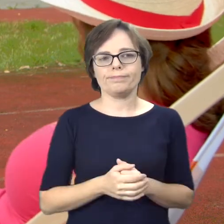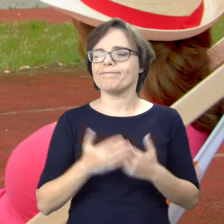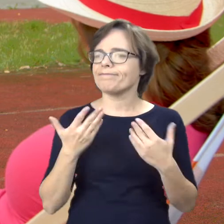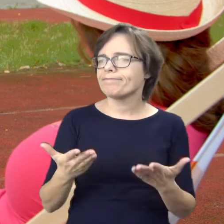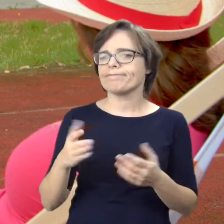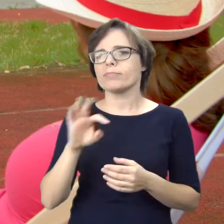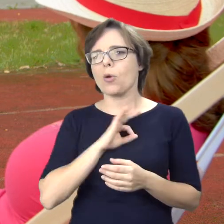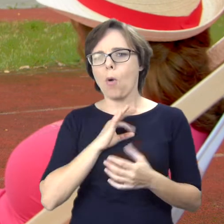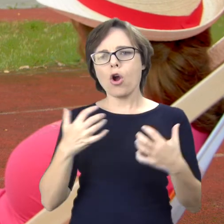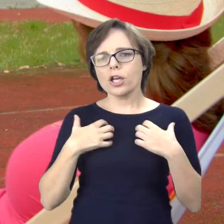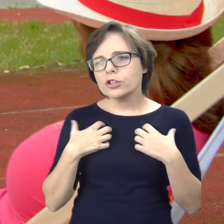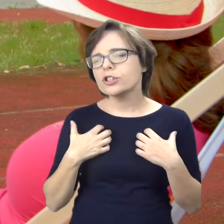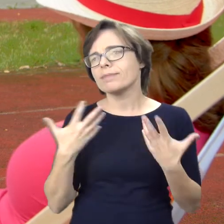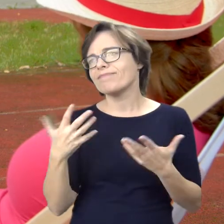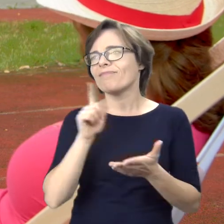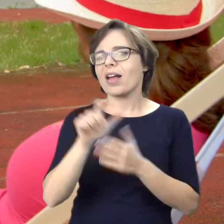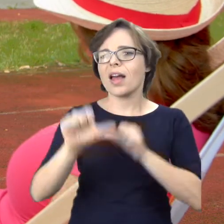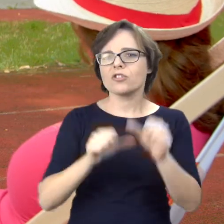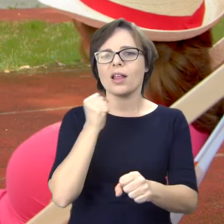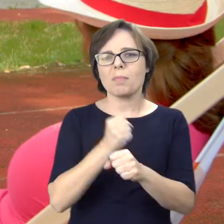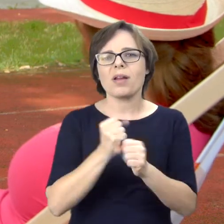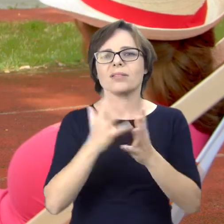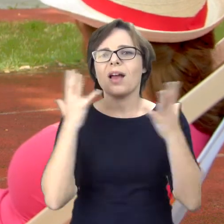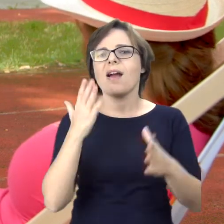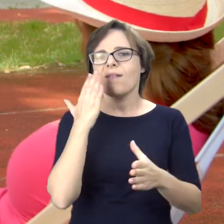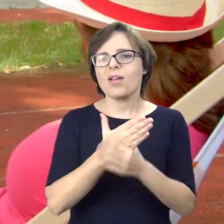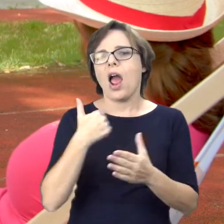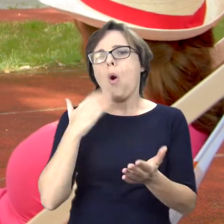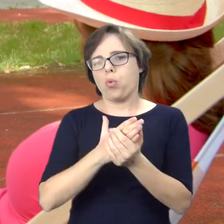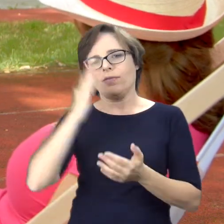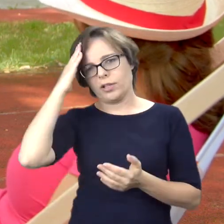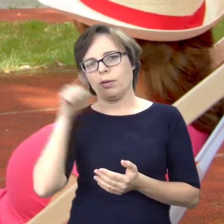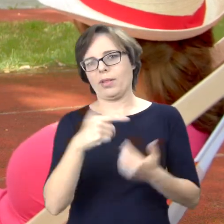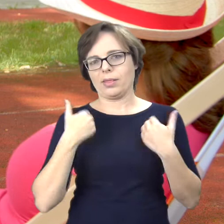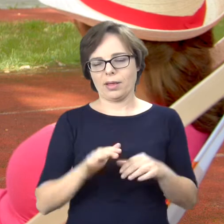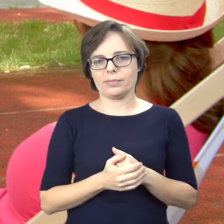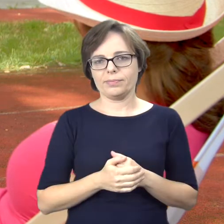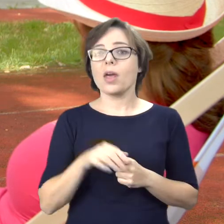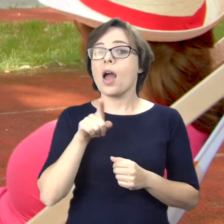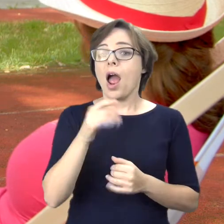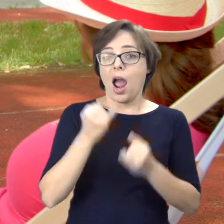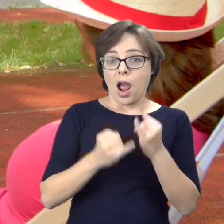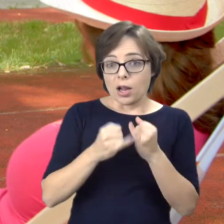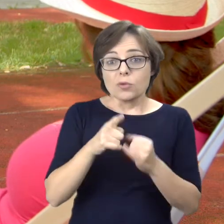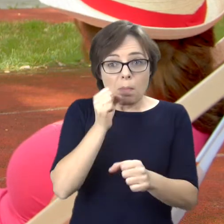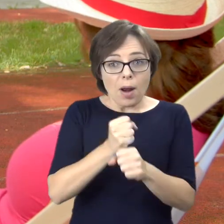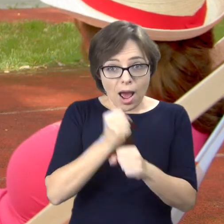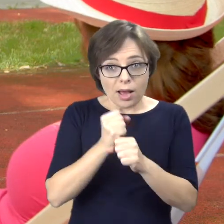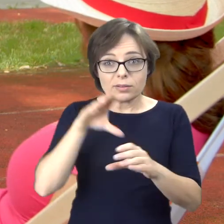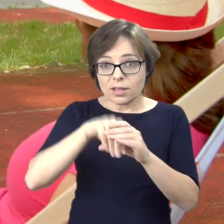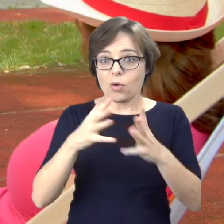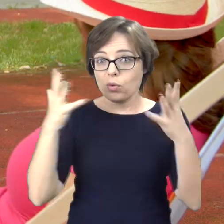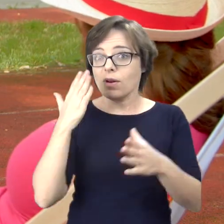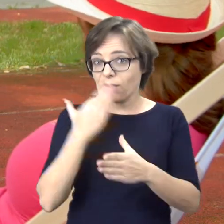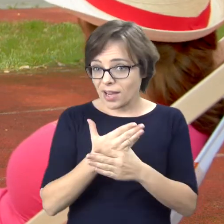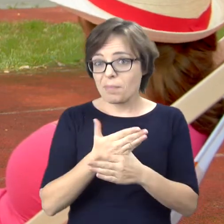etapie swojego życia, po 12 latach pracy w korpo, wiedziałem już, czego dalej nie chcę, bo wiesz, jak jesteś trybikiem, to jest fajne, bo ja nie powiem nic złego na temat pracy w korpo, bo